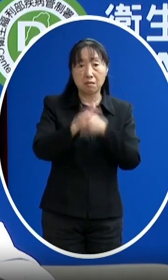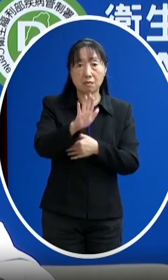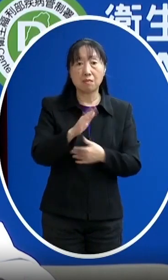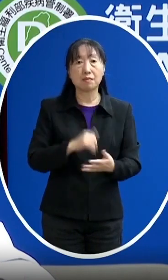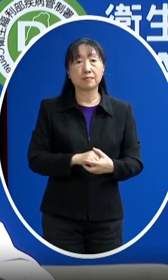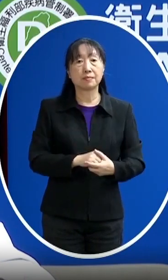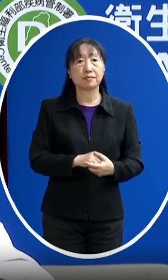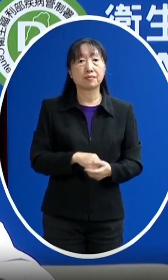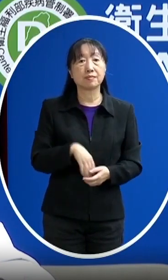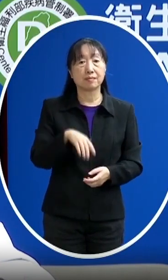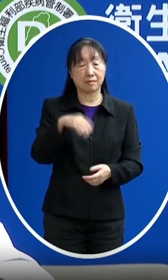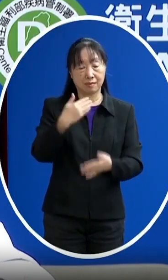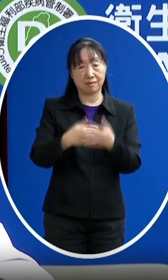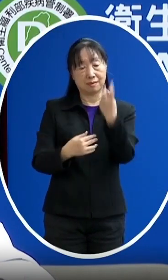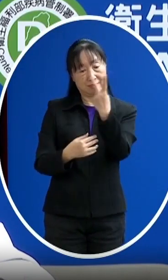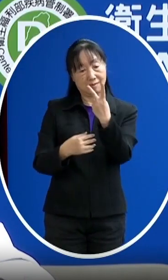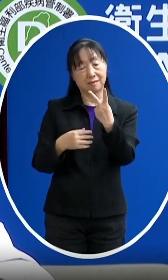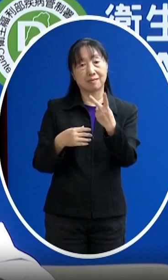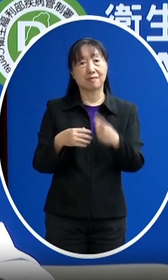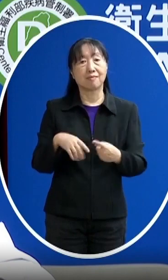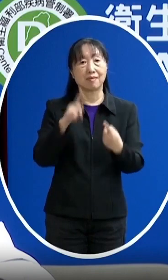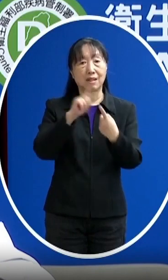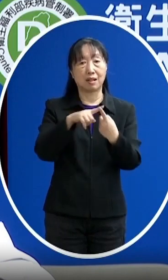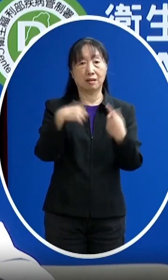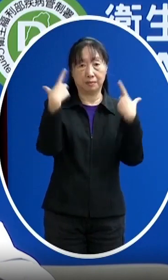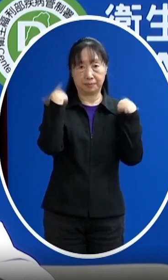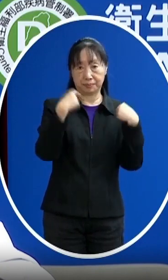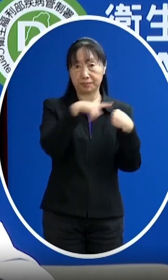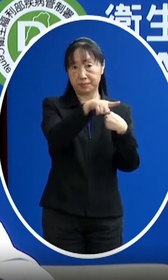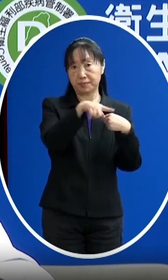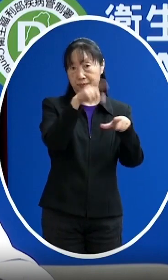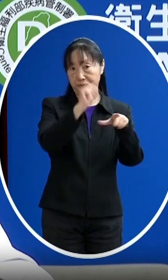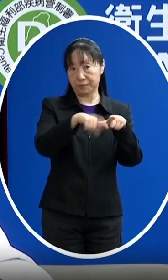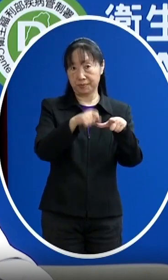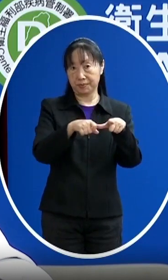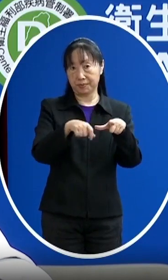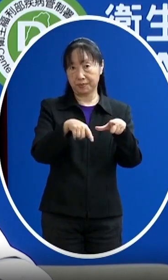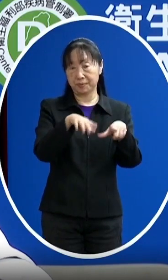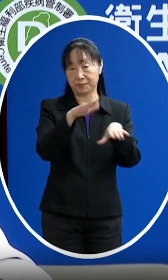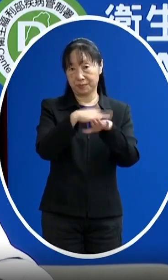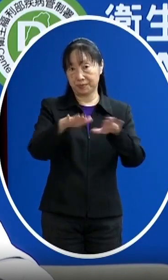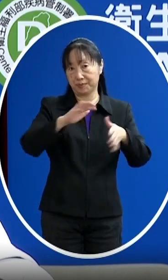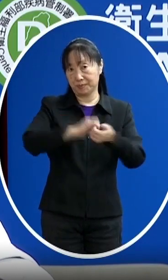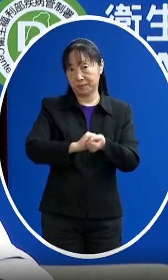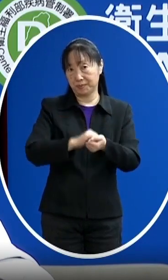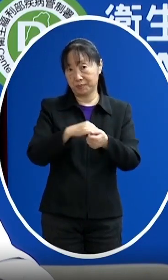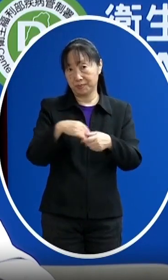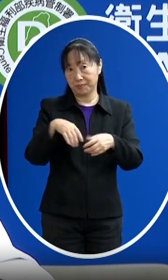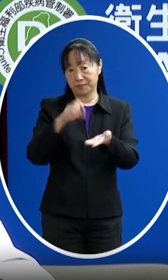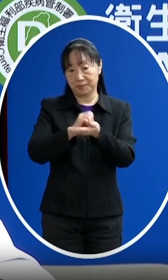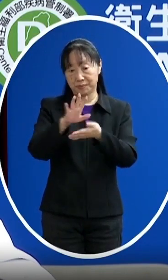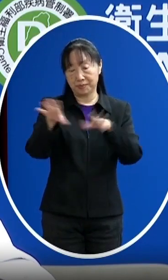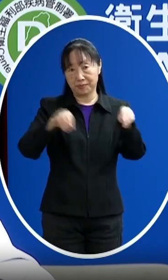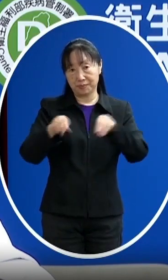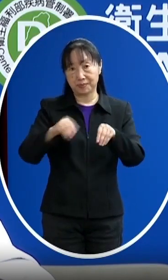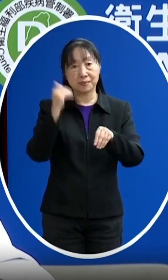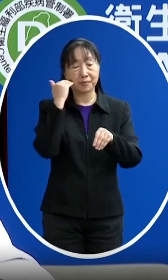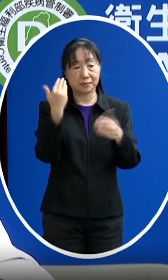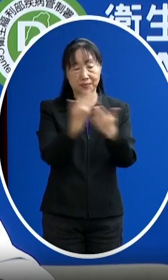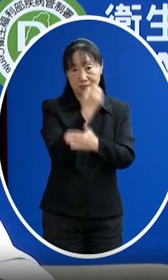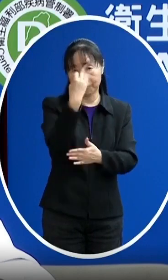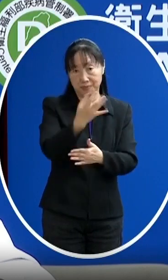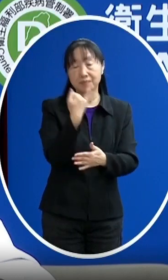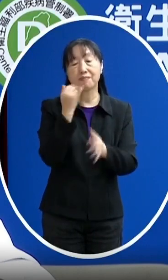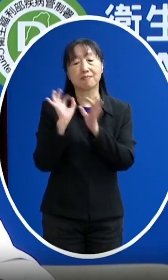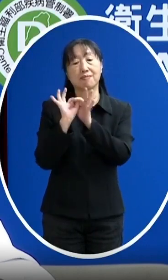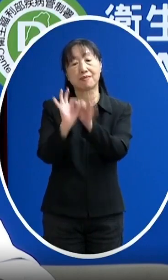好，那大概是有两个嘛，一个是除非是原厂的安定性的报告，好，有另外一些更新，那当然可以继